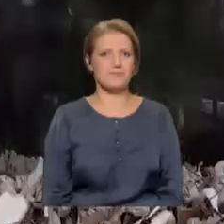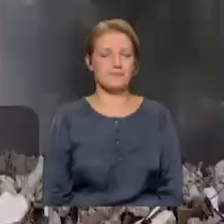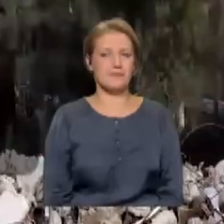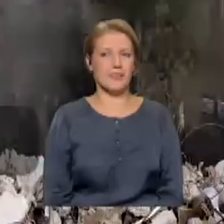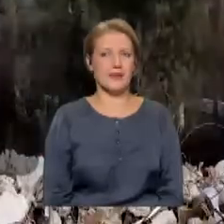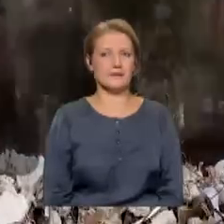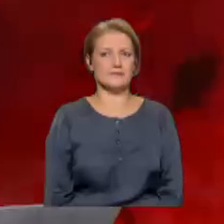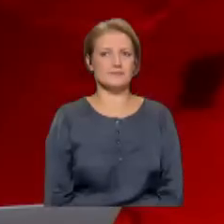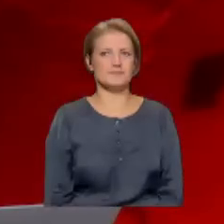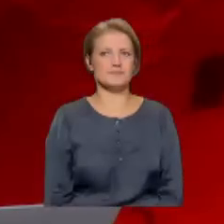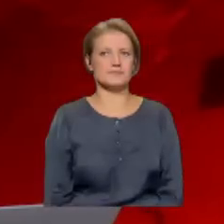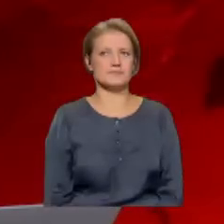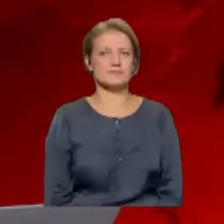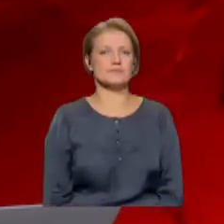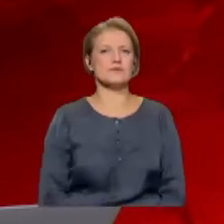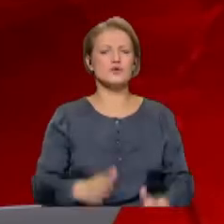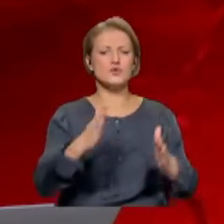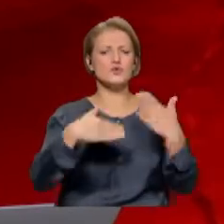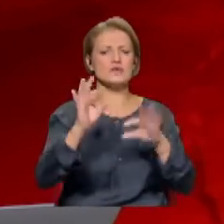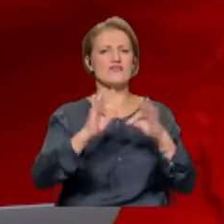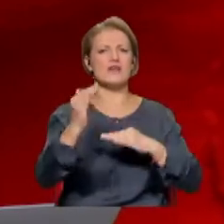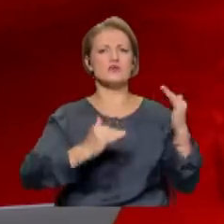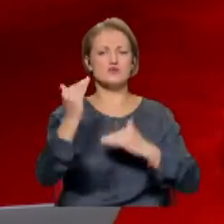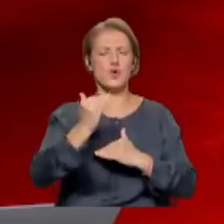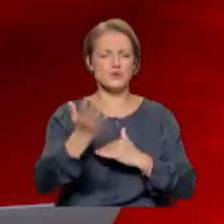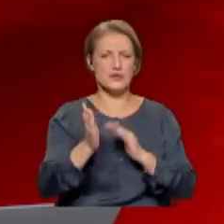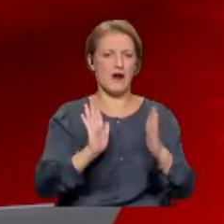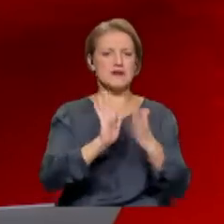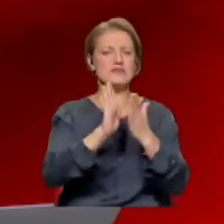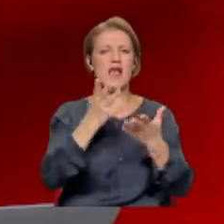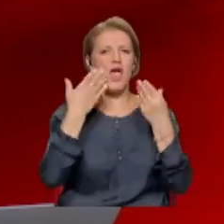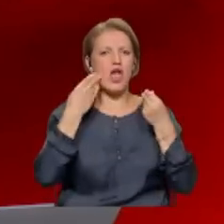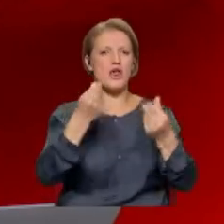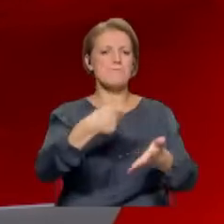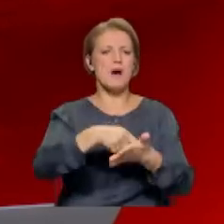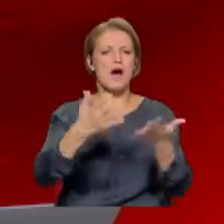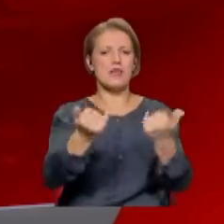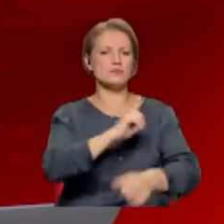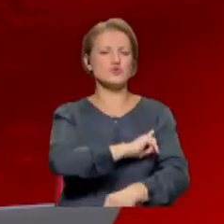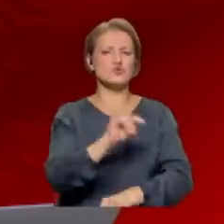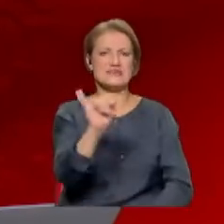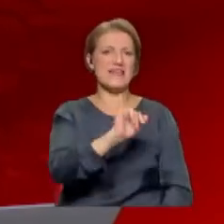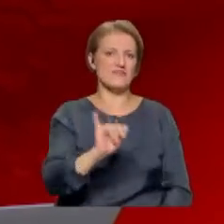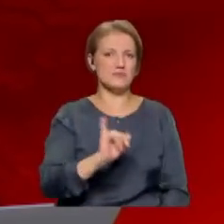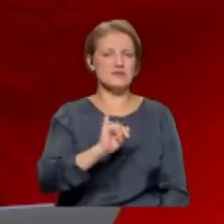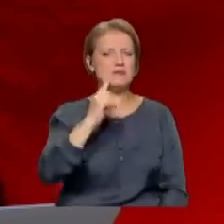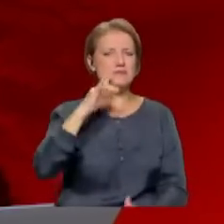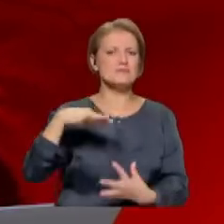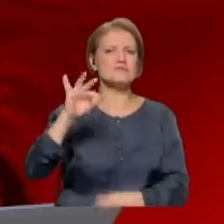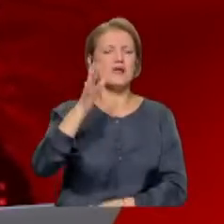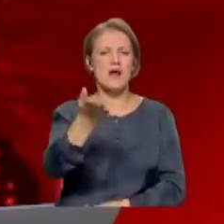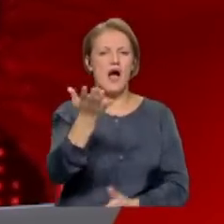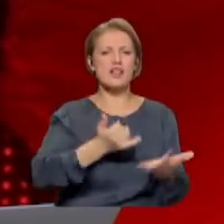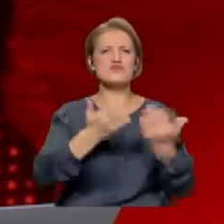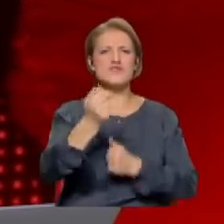çıkarmak istiyoruz. Yüksek enflasyon karşısında eriyen maaşlar, alım gücünün zayıflaması, tüketicilerin